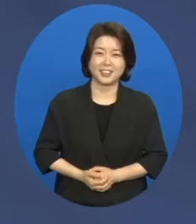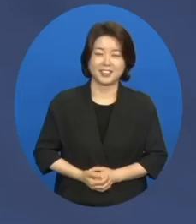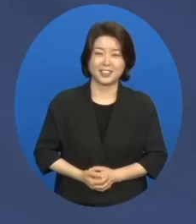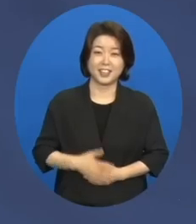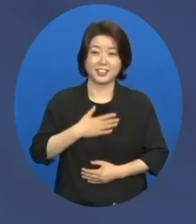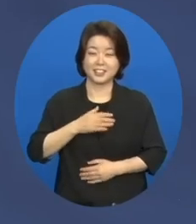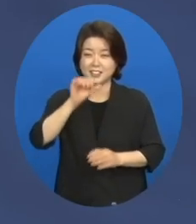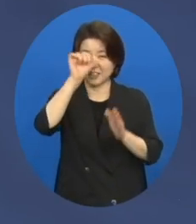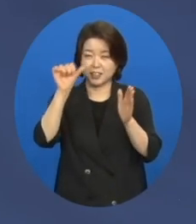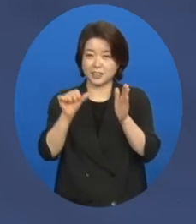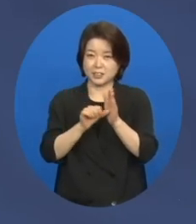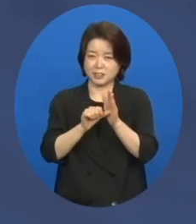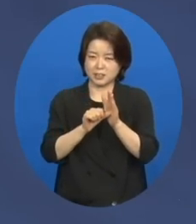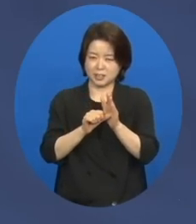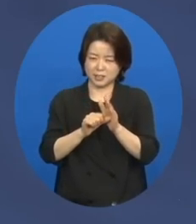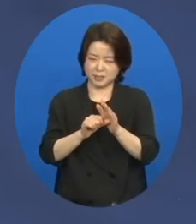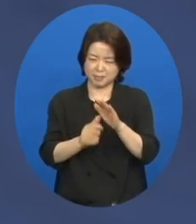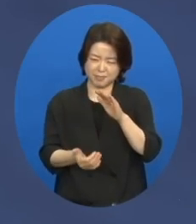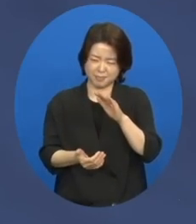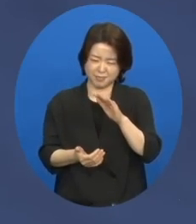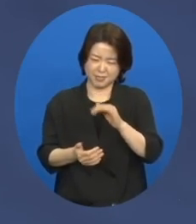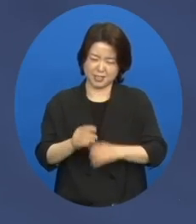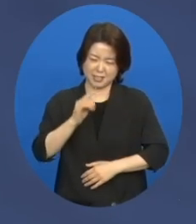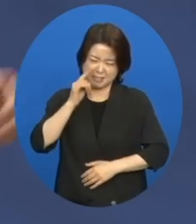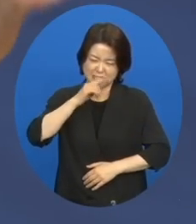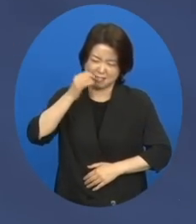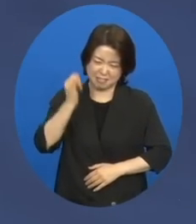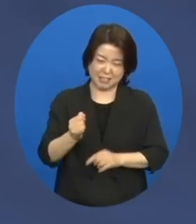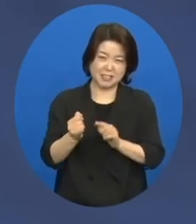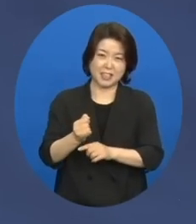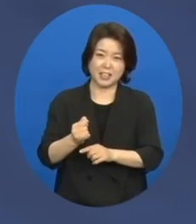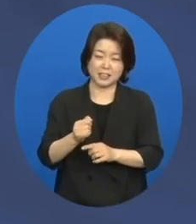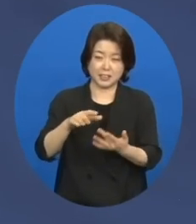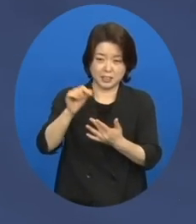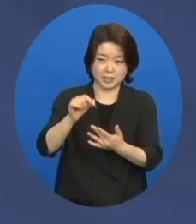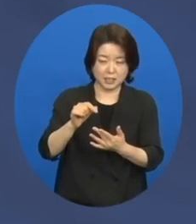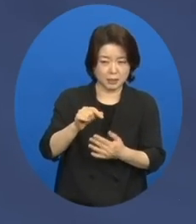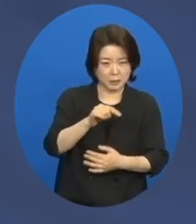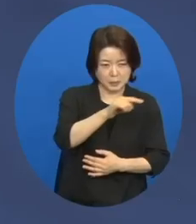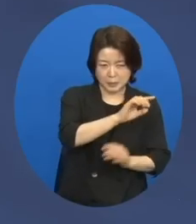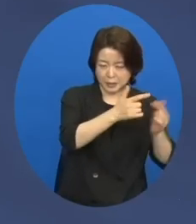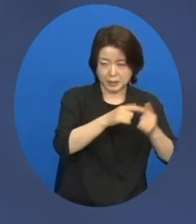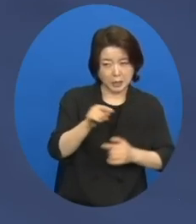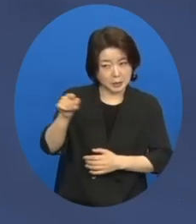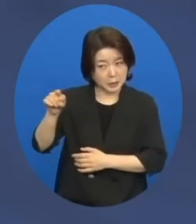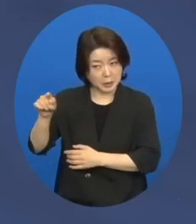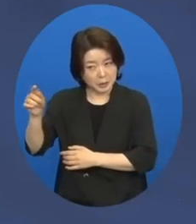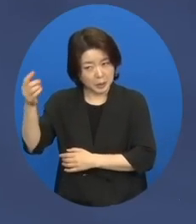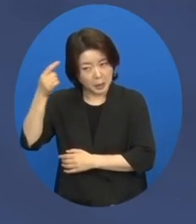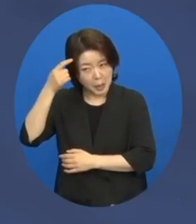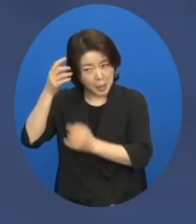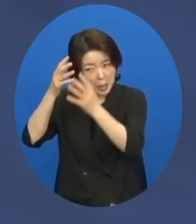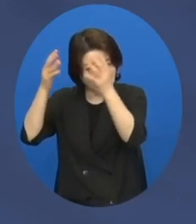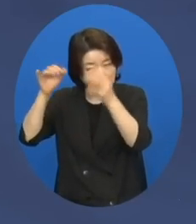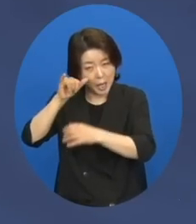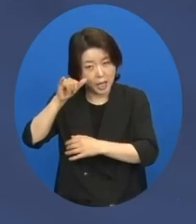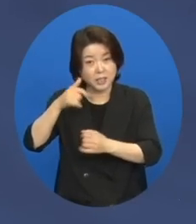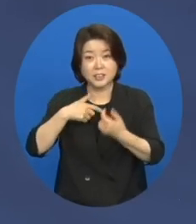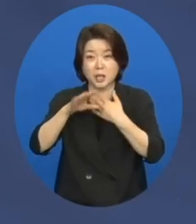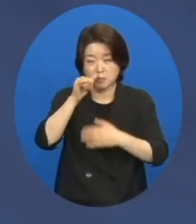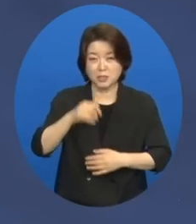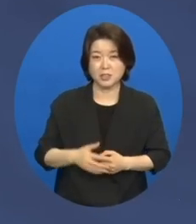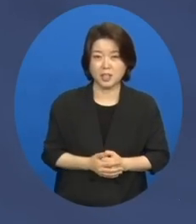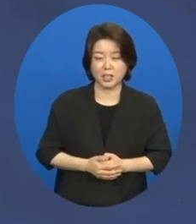내 인생의 최악의 선택 그러면 딴 놈이 왔다 갔다 하는 게 아니라 그 놈이 왔다 갔다 하는 그런 체험들 하고 계시죠? 내 집안 식구가